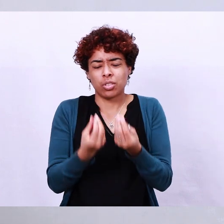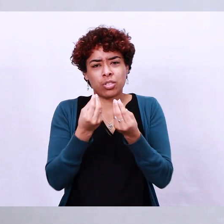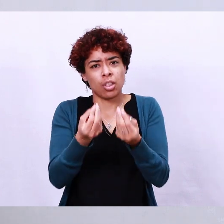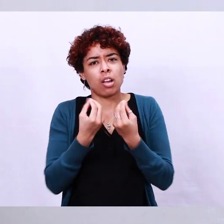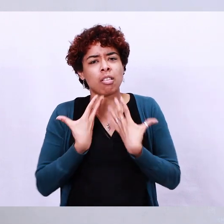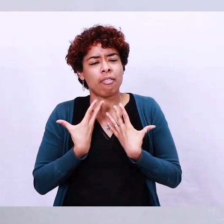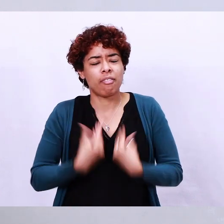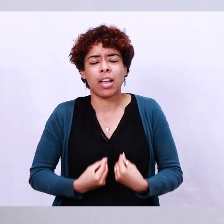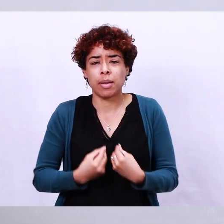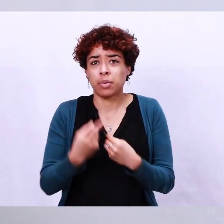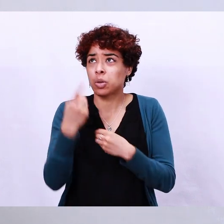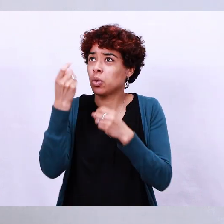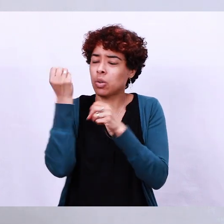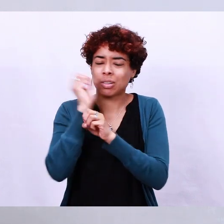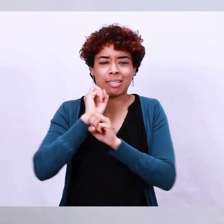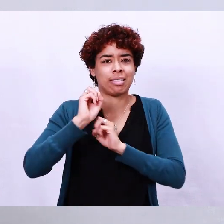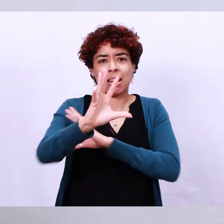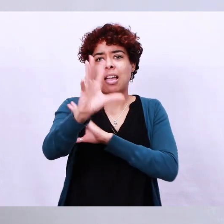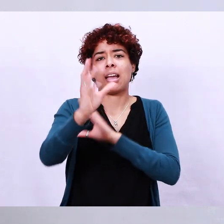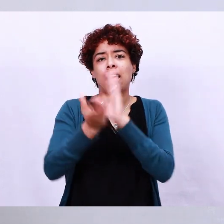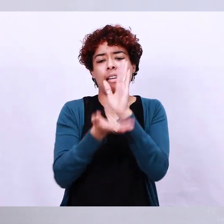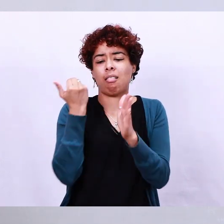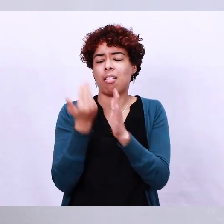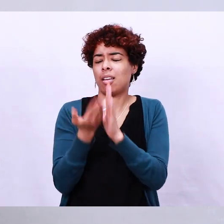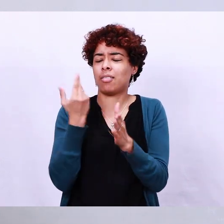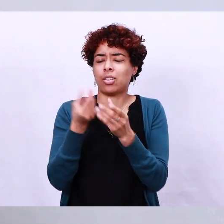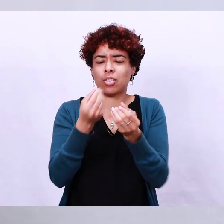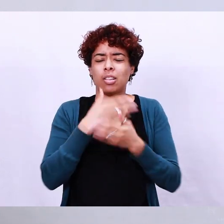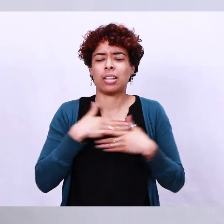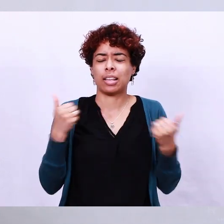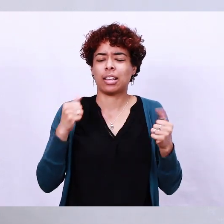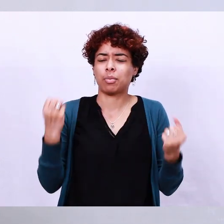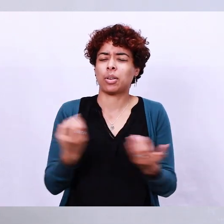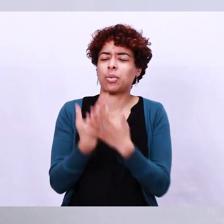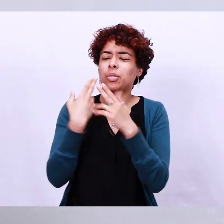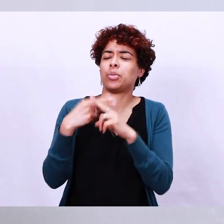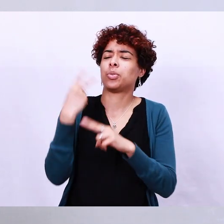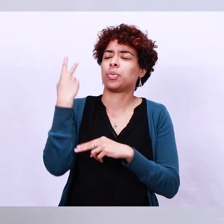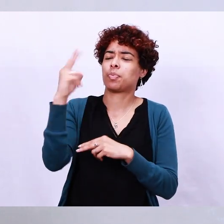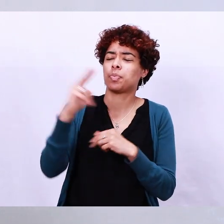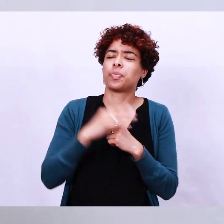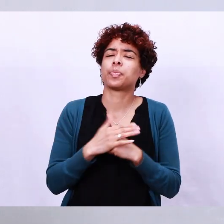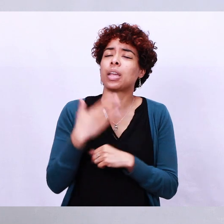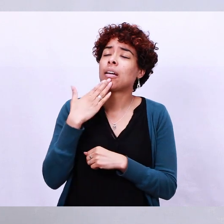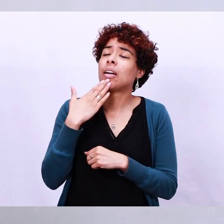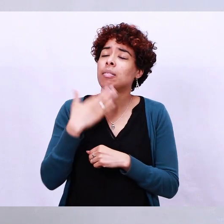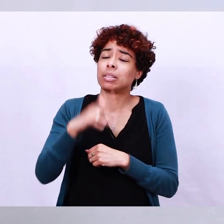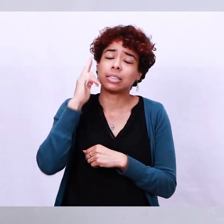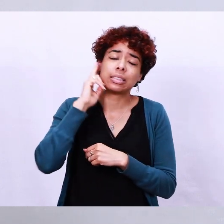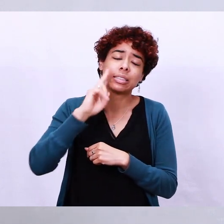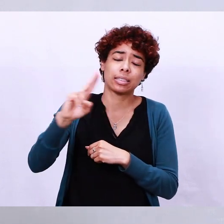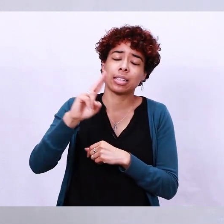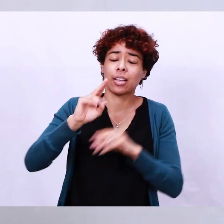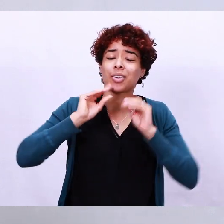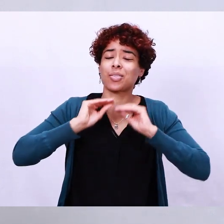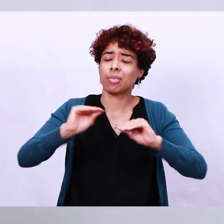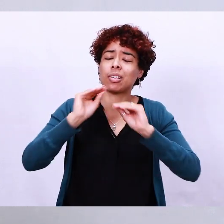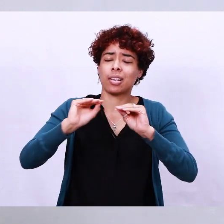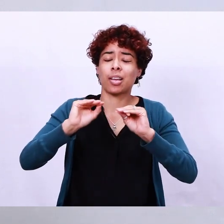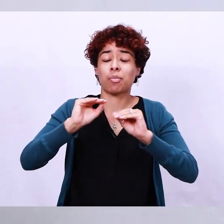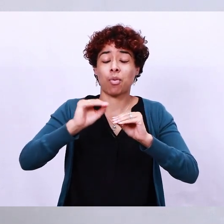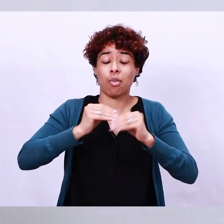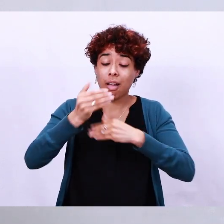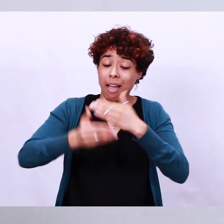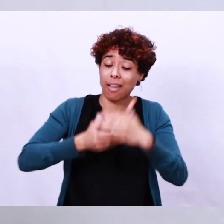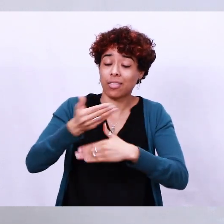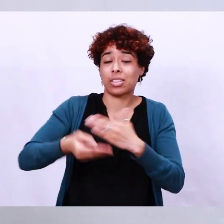domaine, Seigneur, soit mis à la lumière et qu'ils soient totalement guéris pour la gloire de ton nom. Merci, Seigneur, de leur apprendre à marcher dans la vérité,